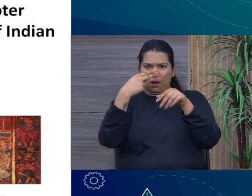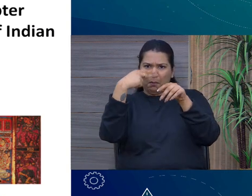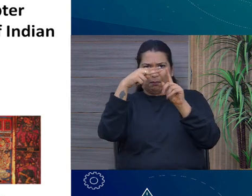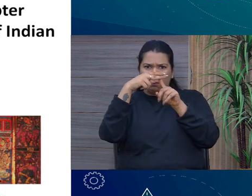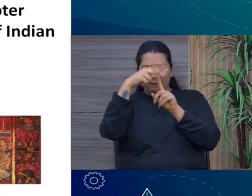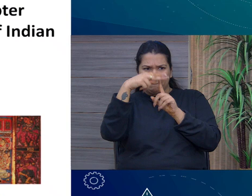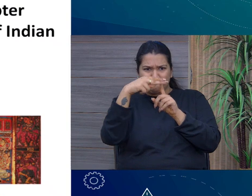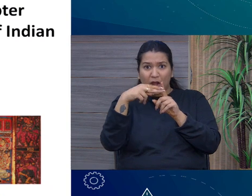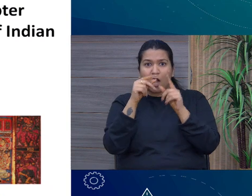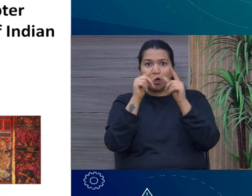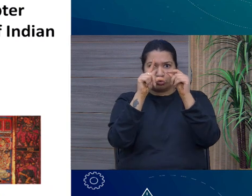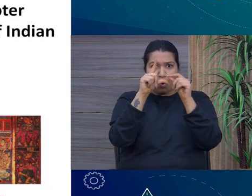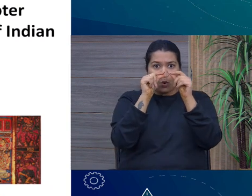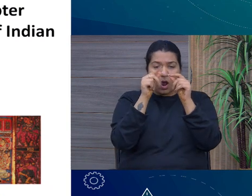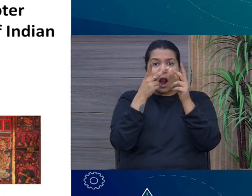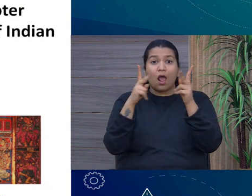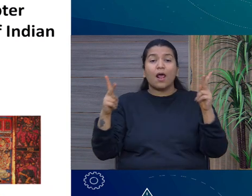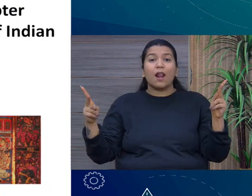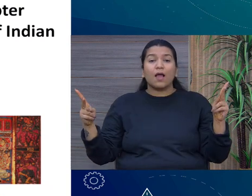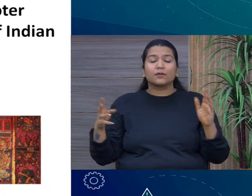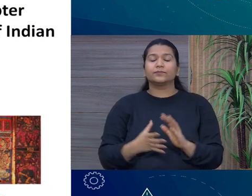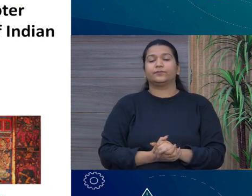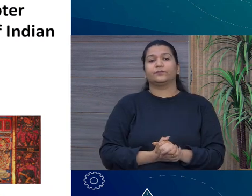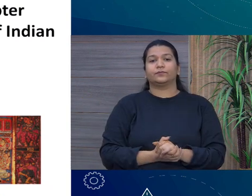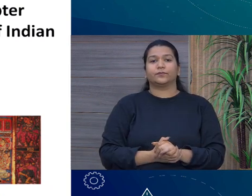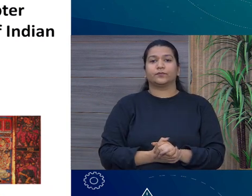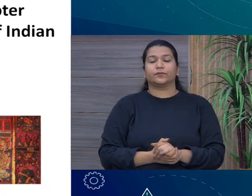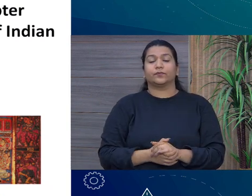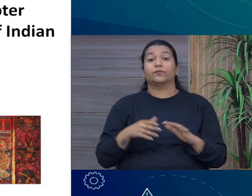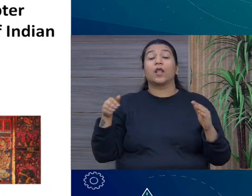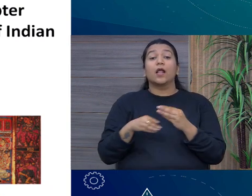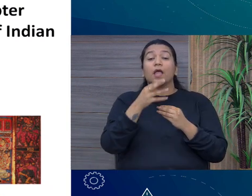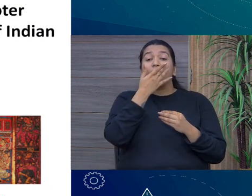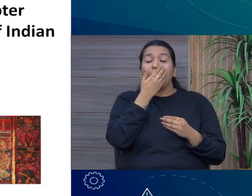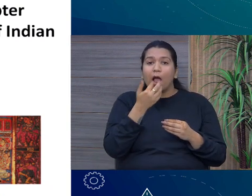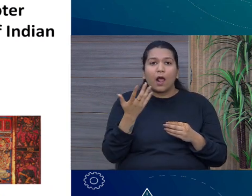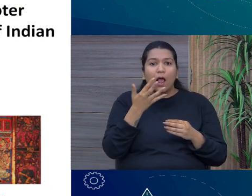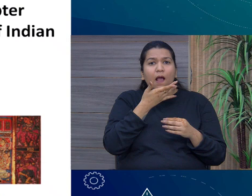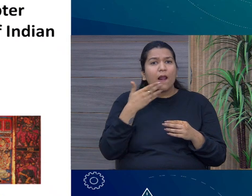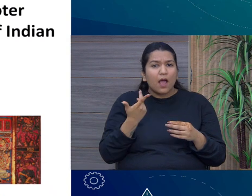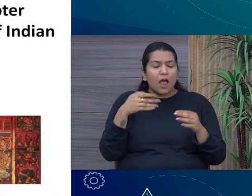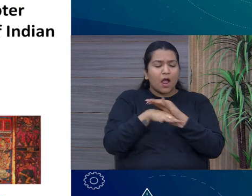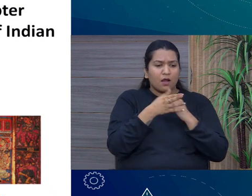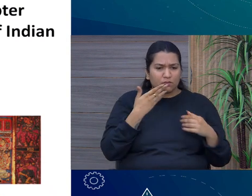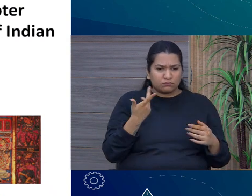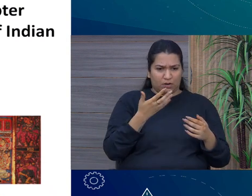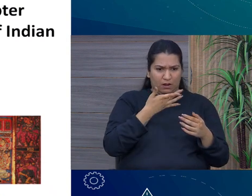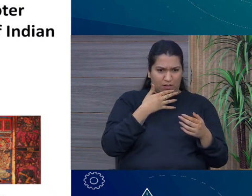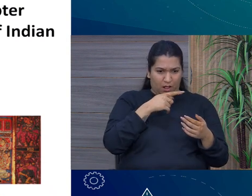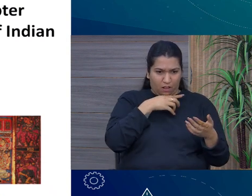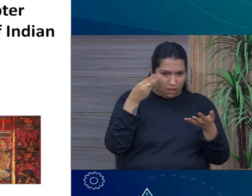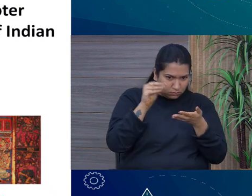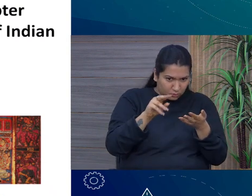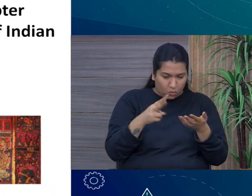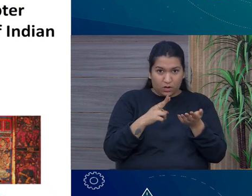गए, ये सब टूल्स हैं। मटेरियल्स भी हमारा सर इसी से रिलेटेड आ जाता है कि अदर देन टूल्स हमने और क्या मटेरियल यूज़ किया है।